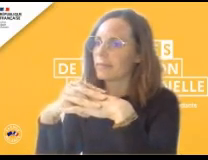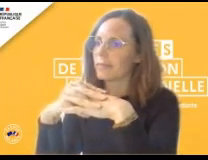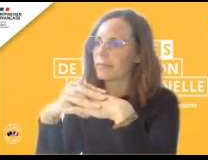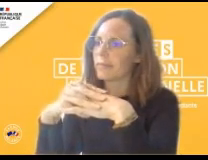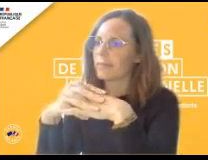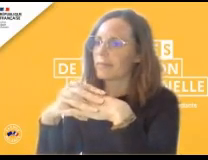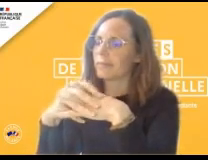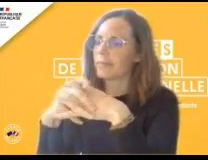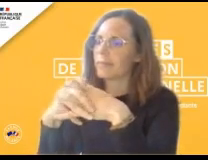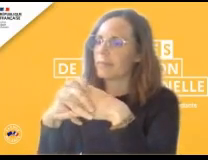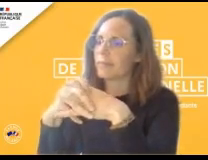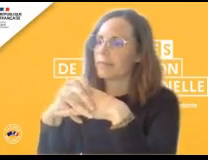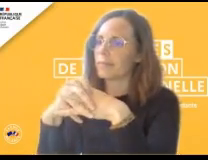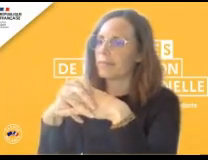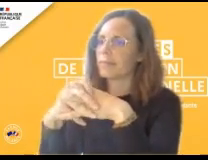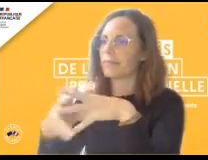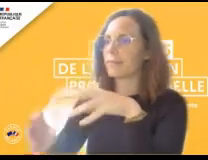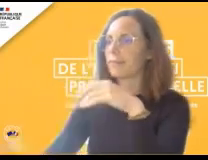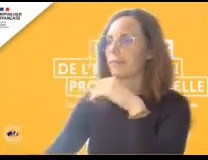preuves de cette facilité d'accès.